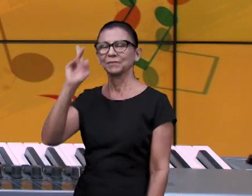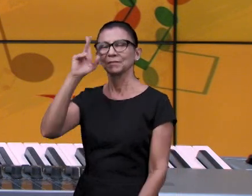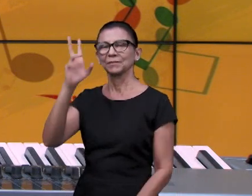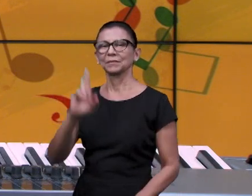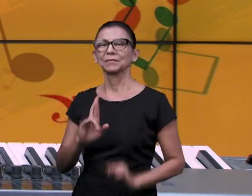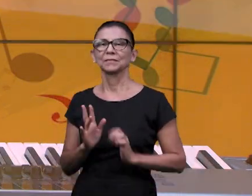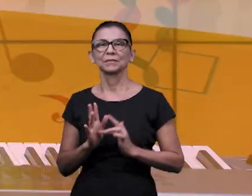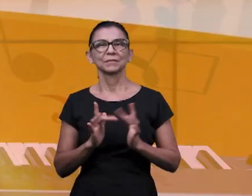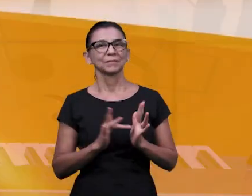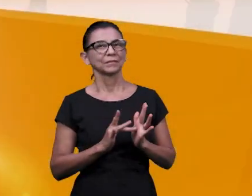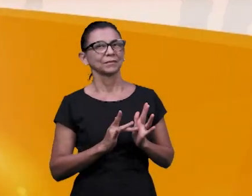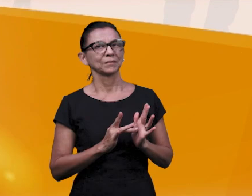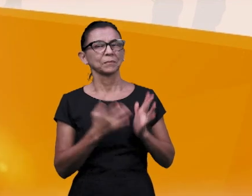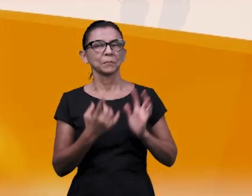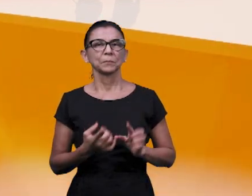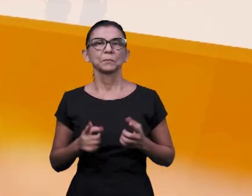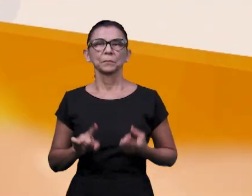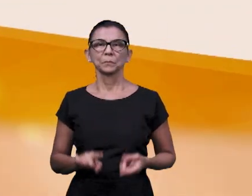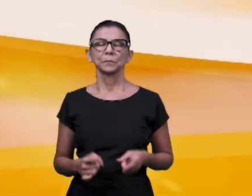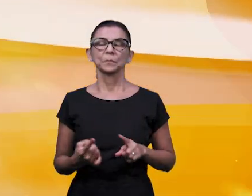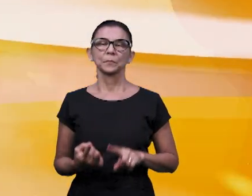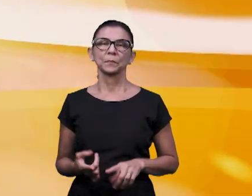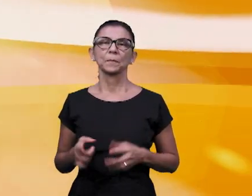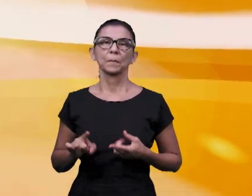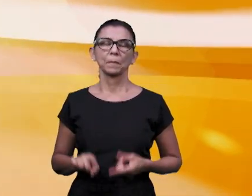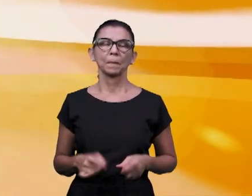du Seigneur Jésus.